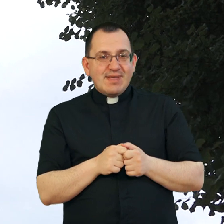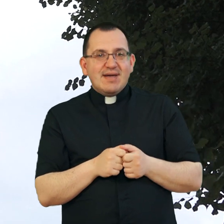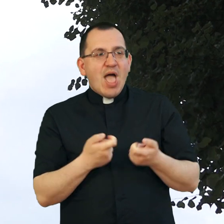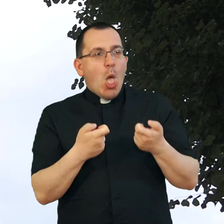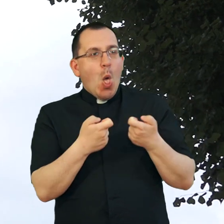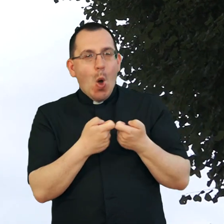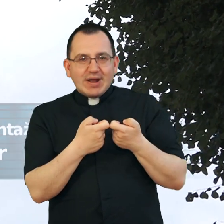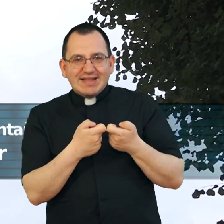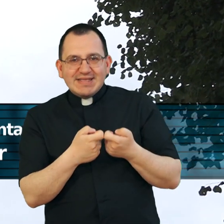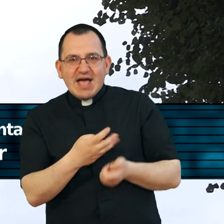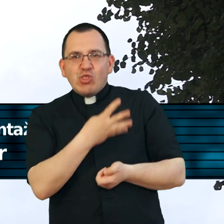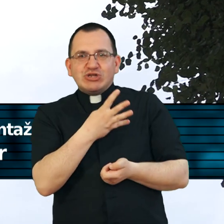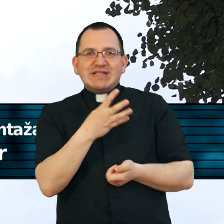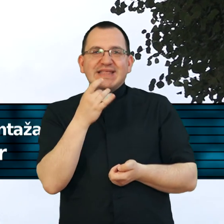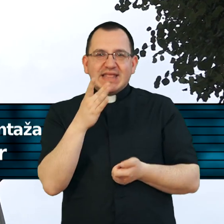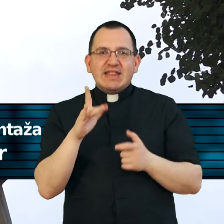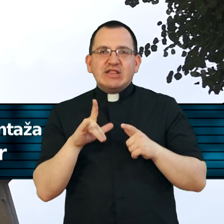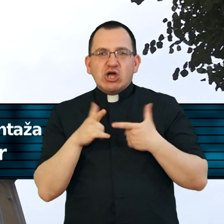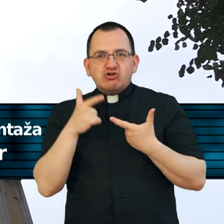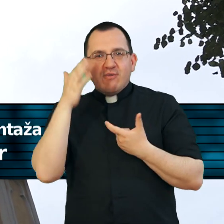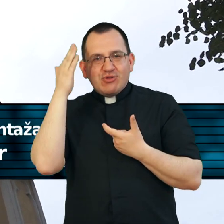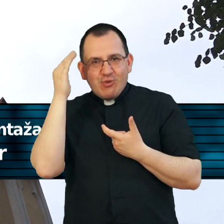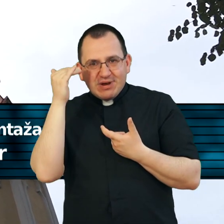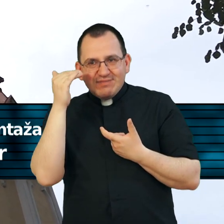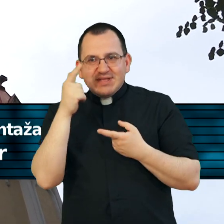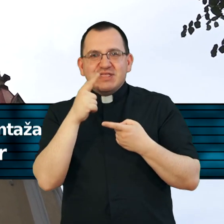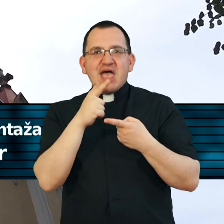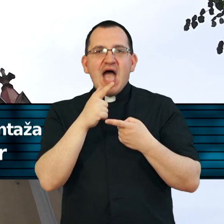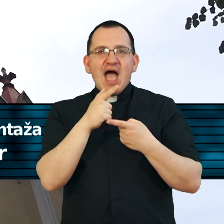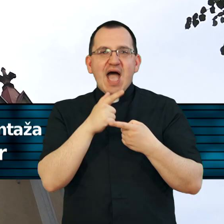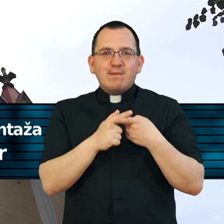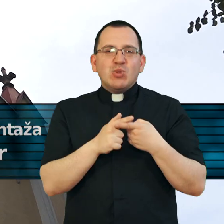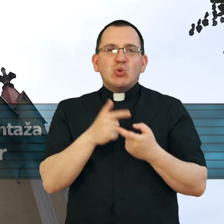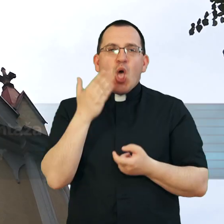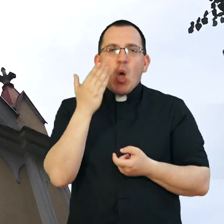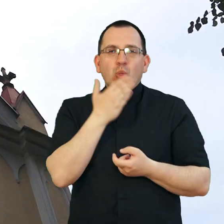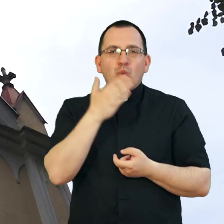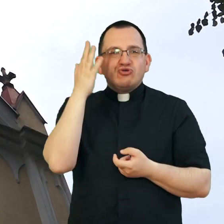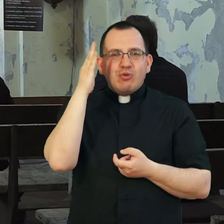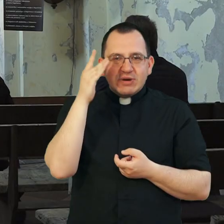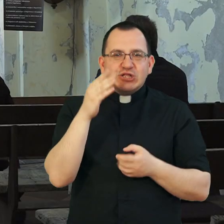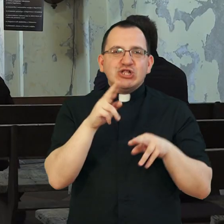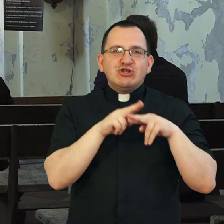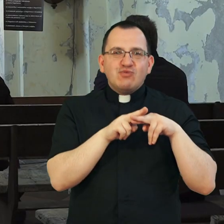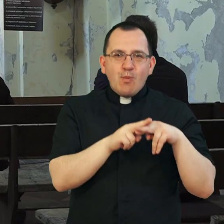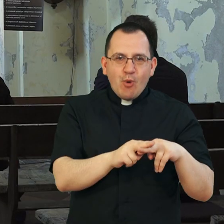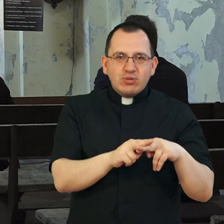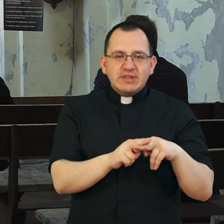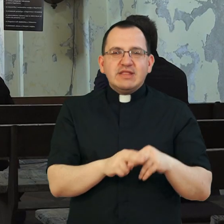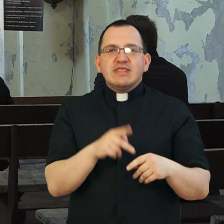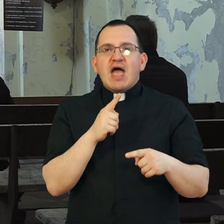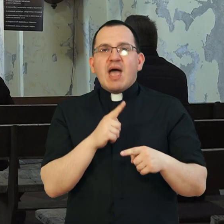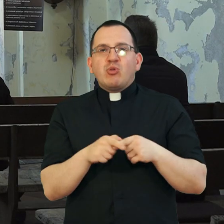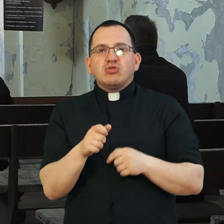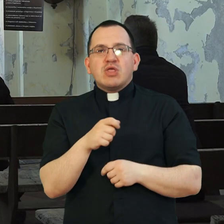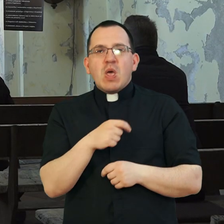organizaciji inicijative 40 dana za život u Koprivnici uz pomoć dušobrižništva opće bolnice dr. Tomislav Bardek i